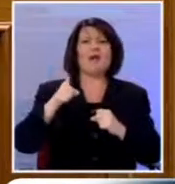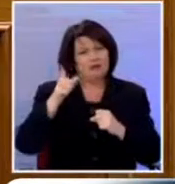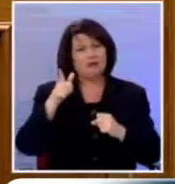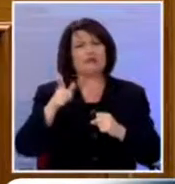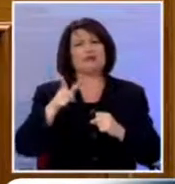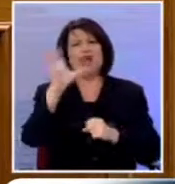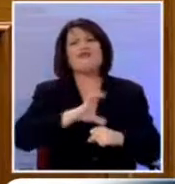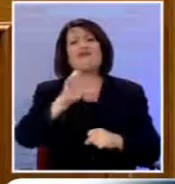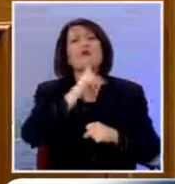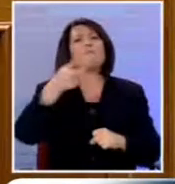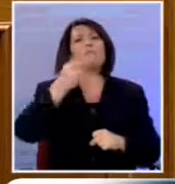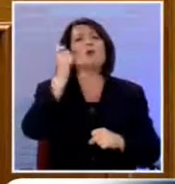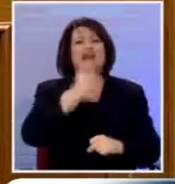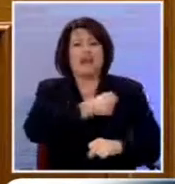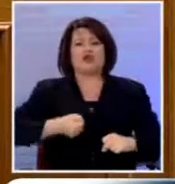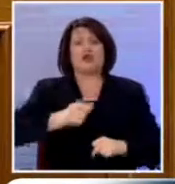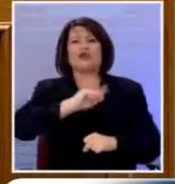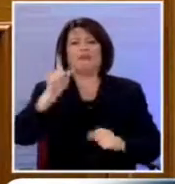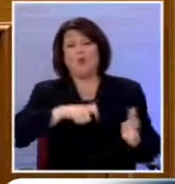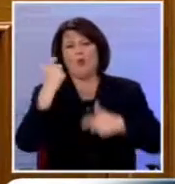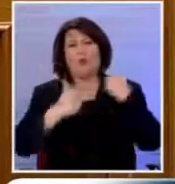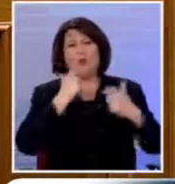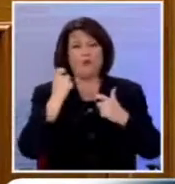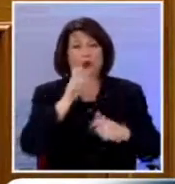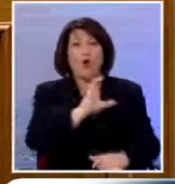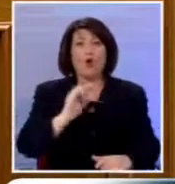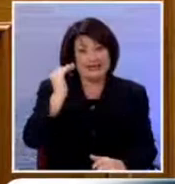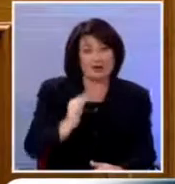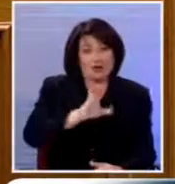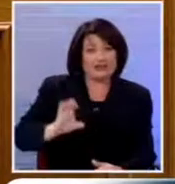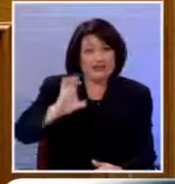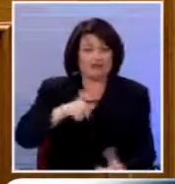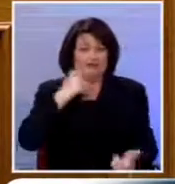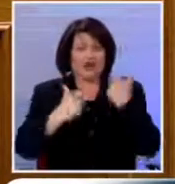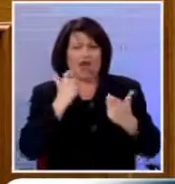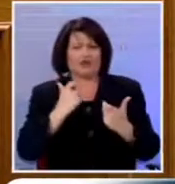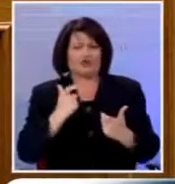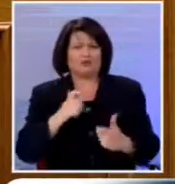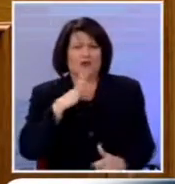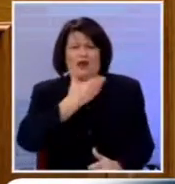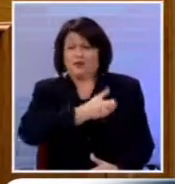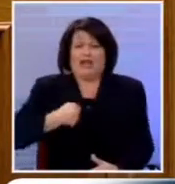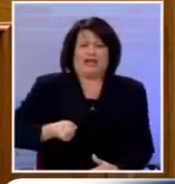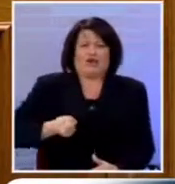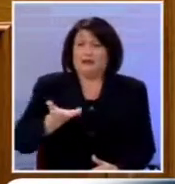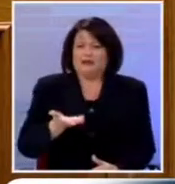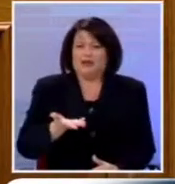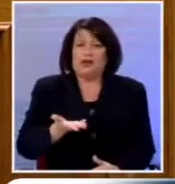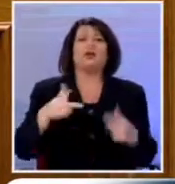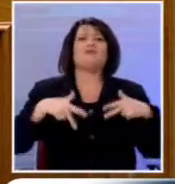ποτέ απέναντι στην πολιτική της λιτότητας, ιδιαίτερα στις χώρες του Νότου, η κυβέρνηση της χώρας μας είναι